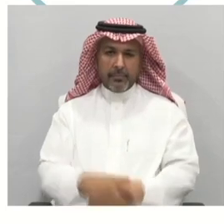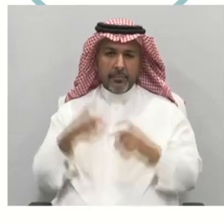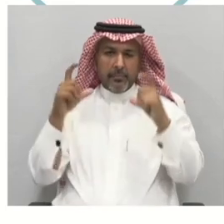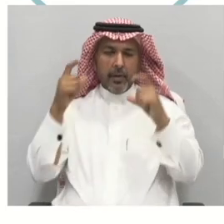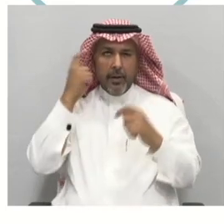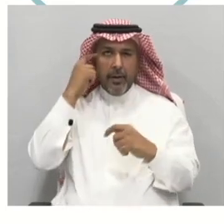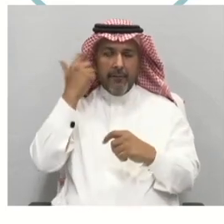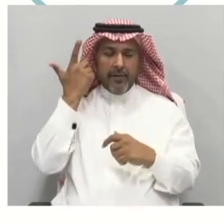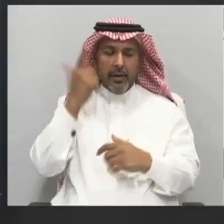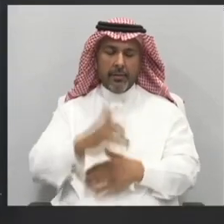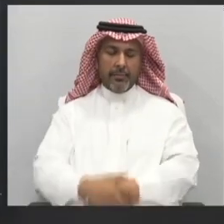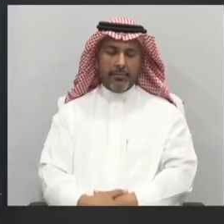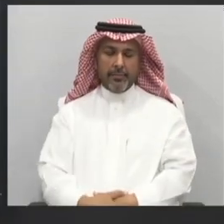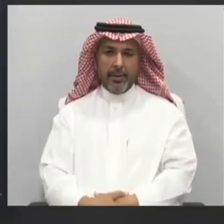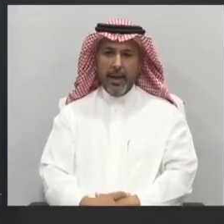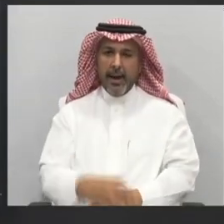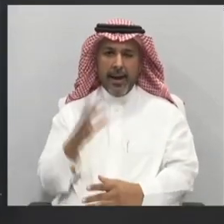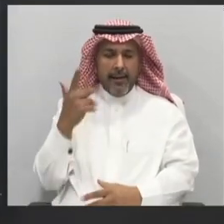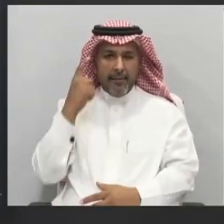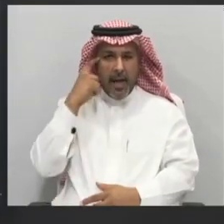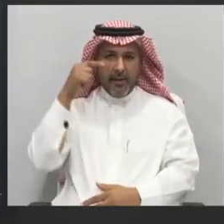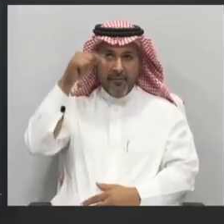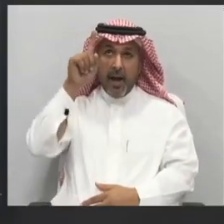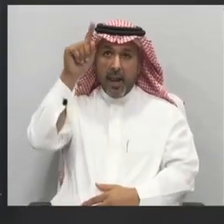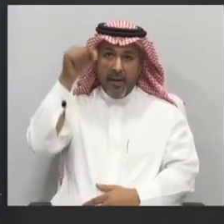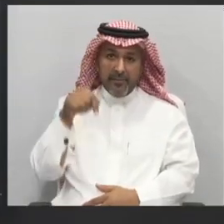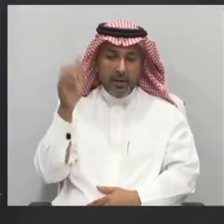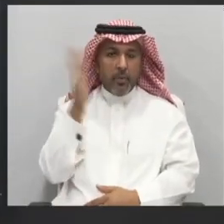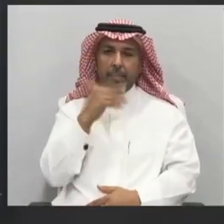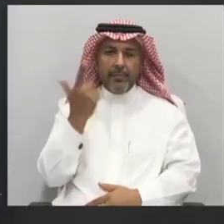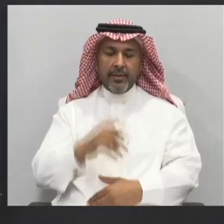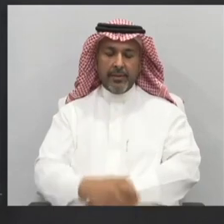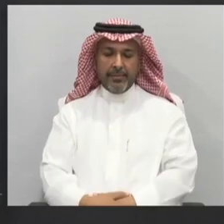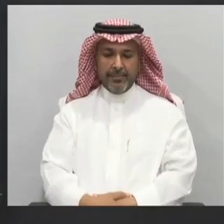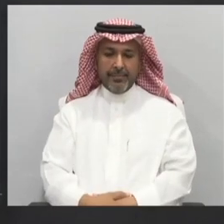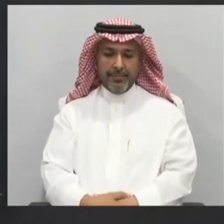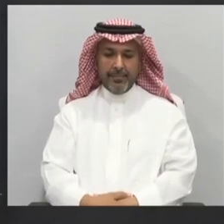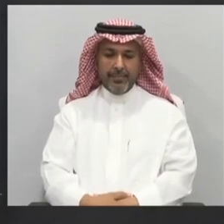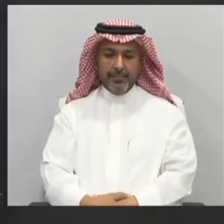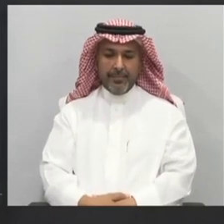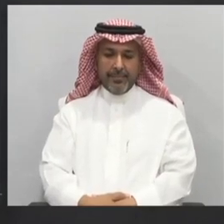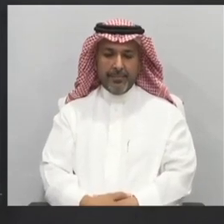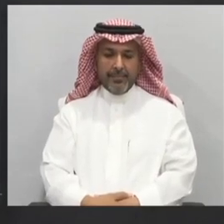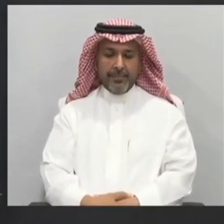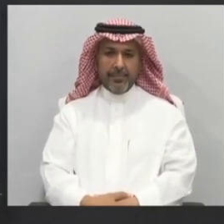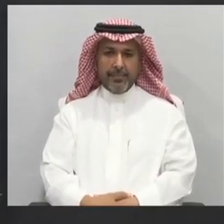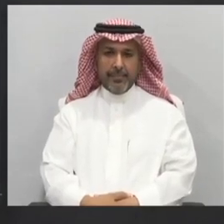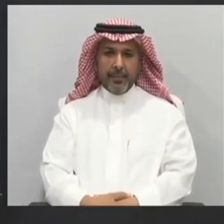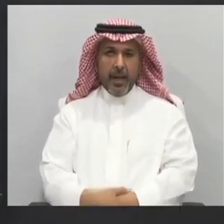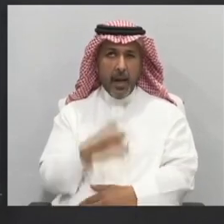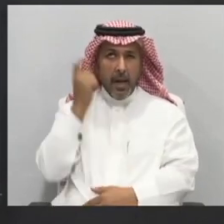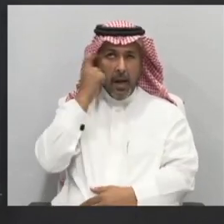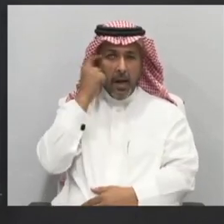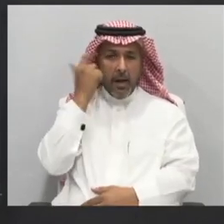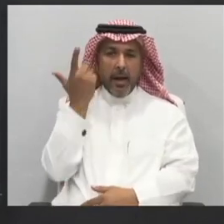للعقل الصالح والسليم يدل على وجود الله سبحانه وتعالى ان دلاله العقل على